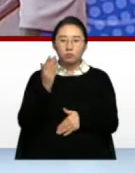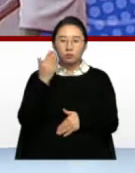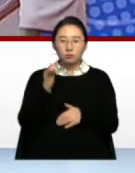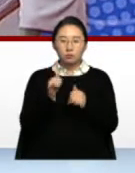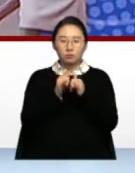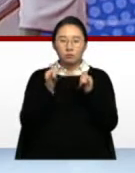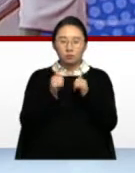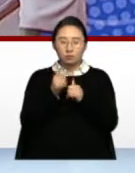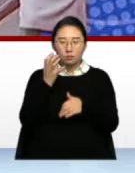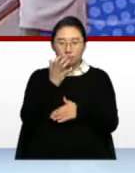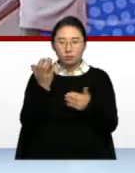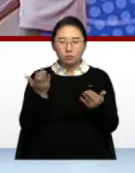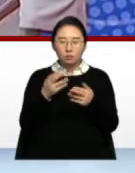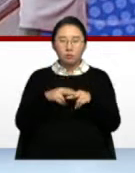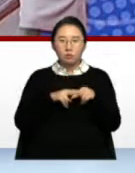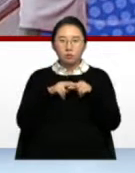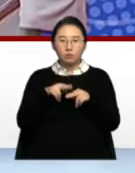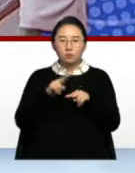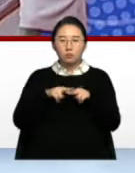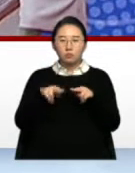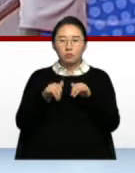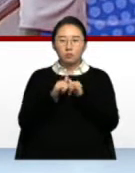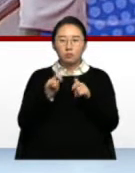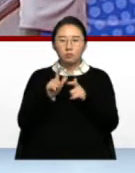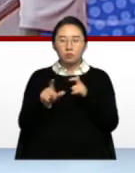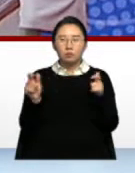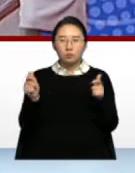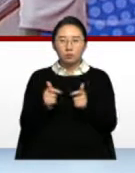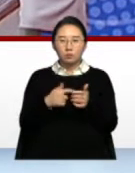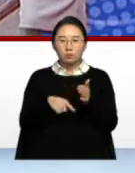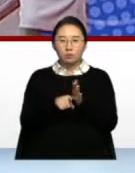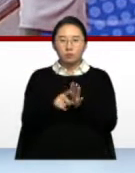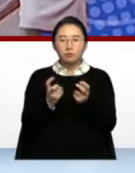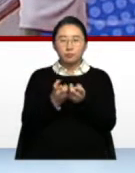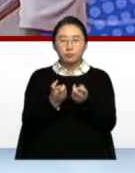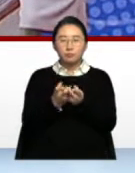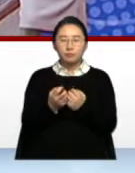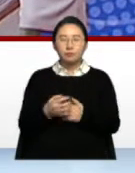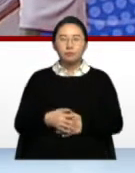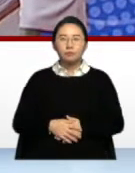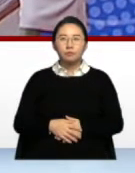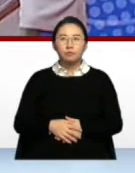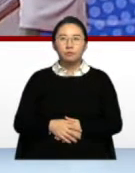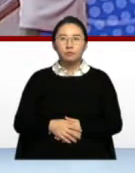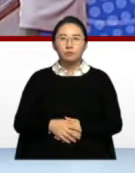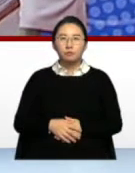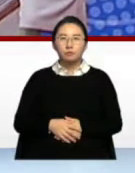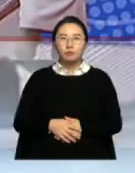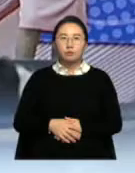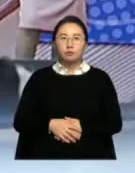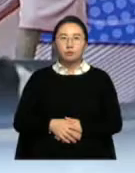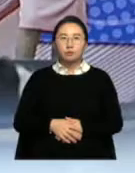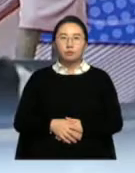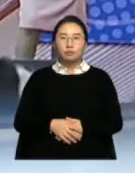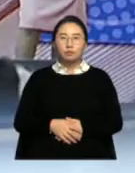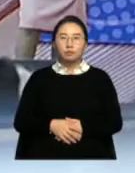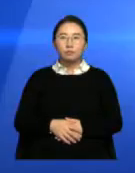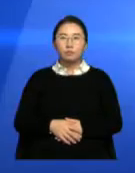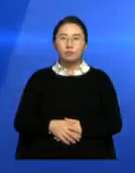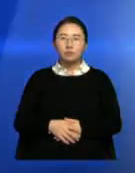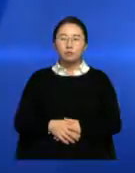최근 사회공헌 일자리가 은퇴자들의 고민을 덜어주기 위한 대안으로 제시되고 있는데요. 엄종규 기자가